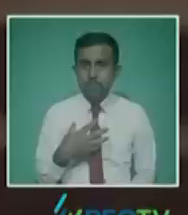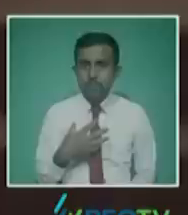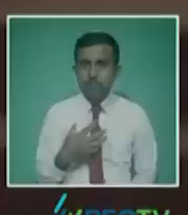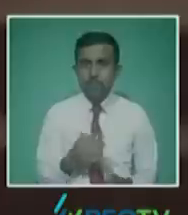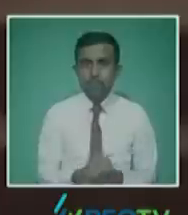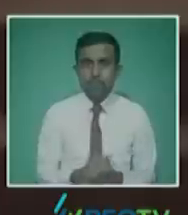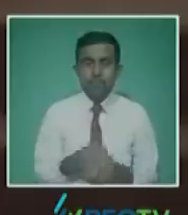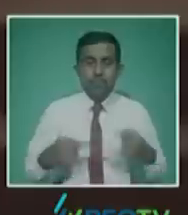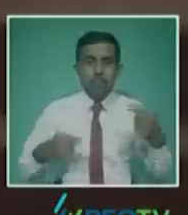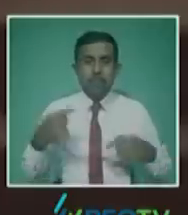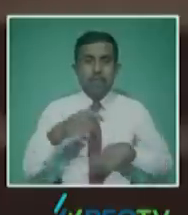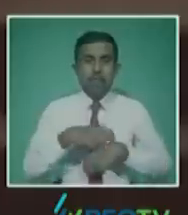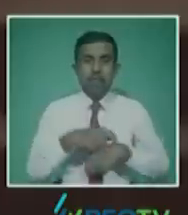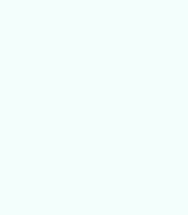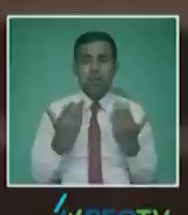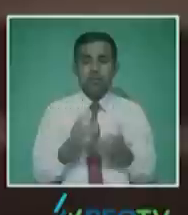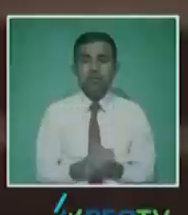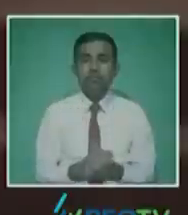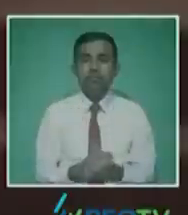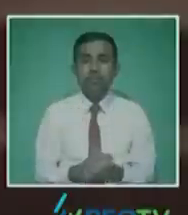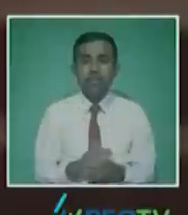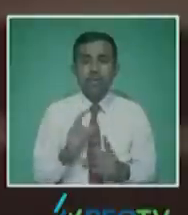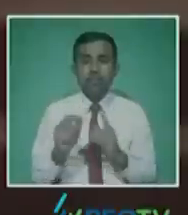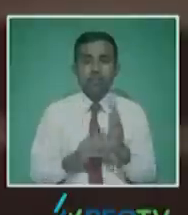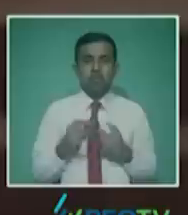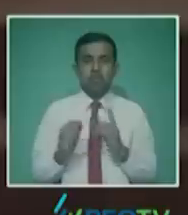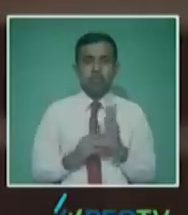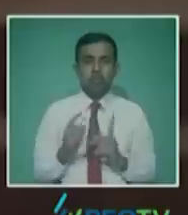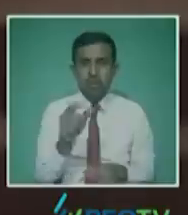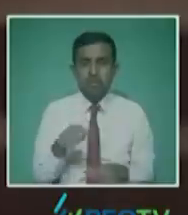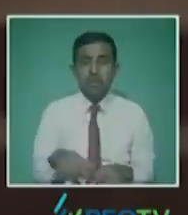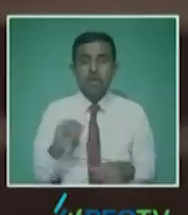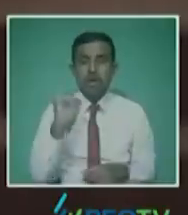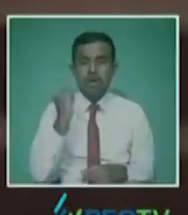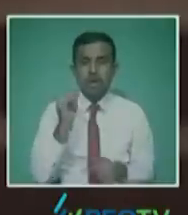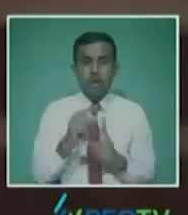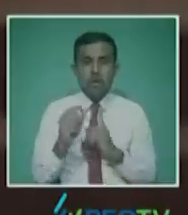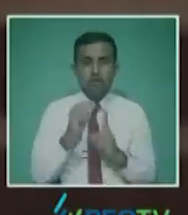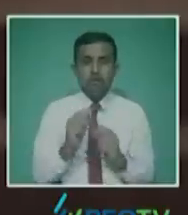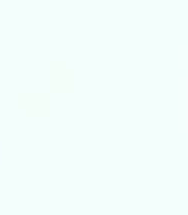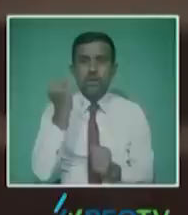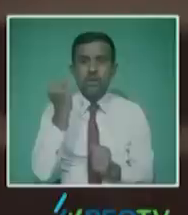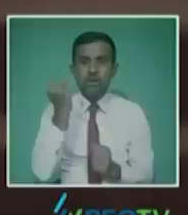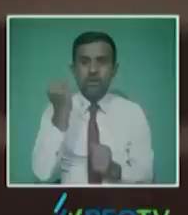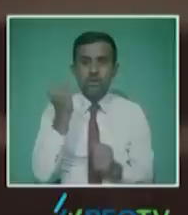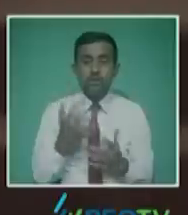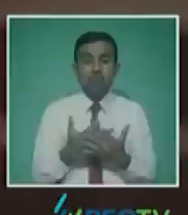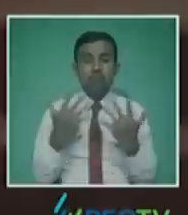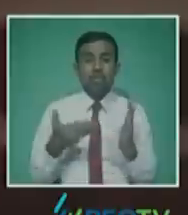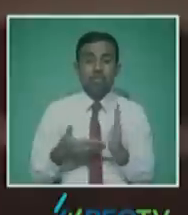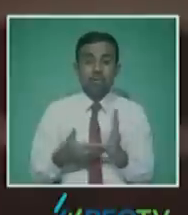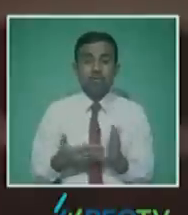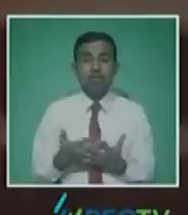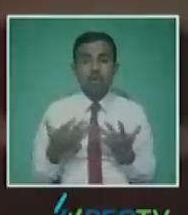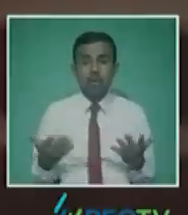දවස්වල විවාදයේ වෙලාවට පටන් නොගැනීම නිසා මන්ත්‍රීවරු ලොකු අසාධාරණයක් වෙනවා. ඒ වගේම මේ පාර්ලිමේන්තුවේ සේවක නිලධාරීන් විශාල අපහසුතාවයකට